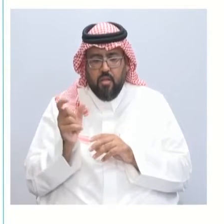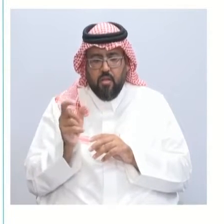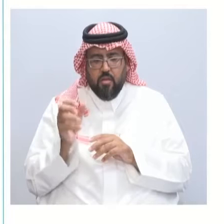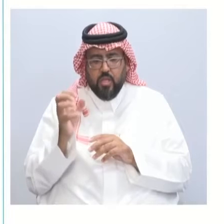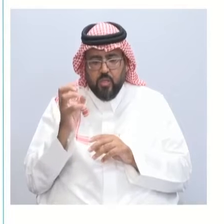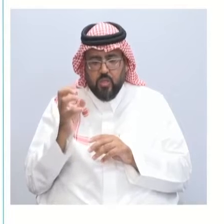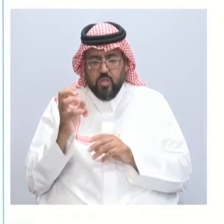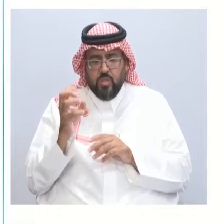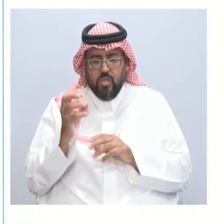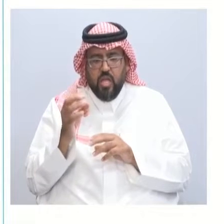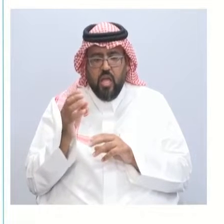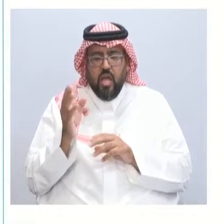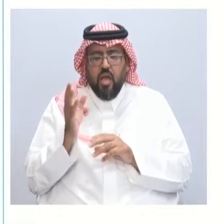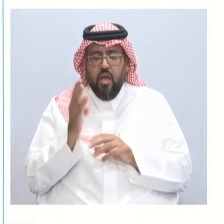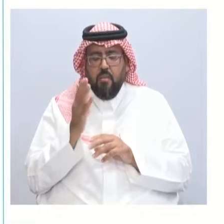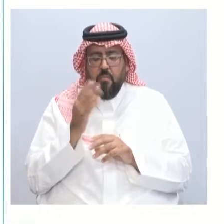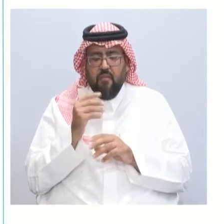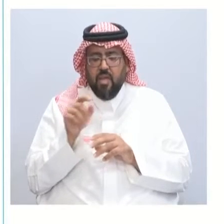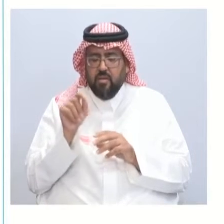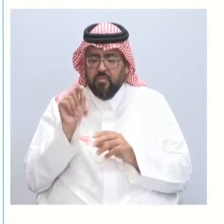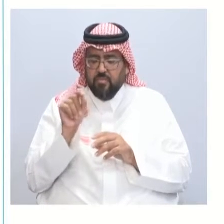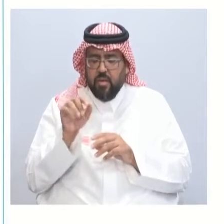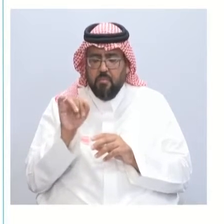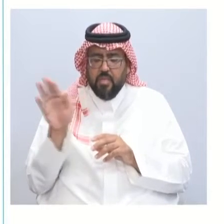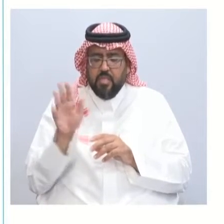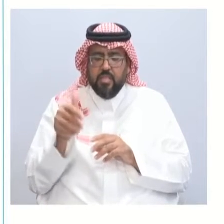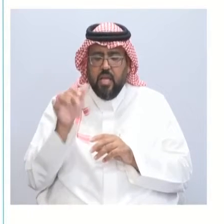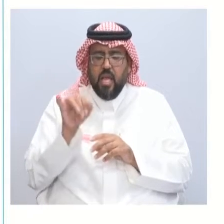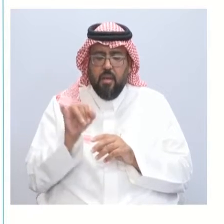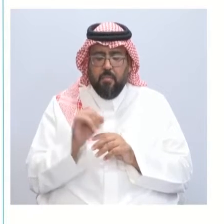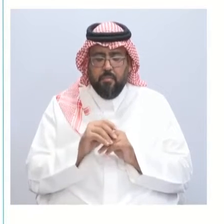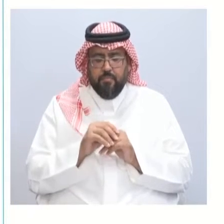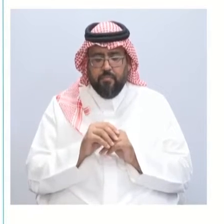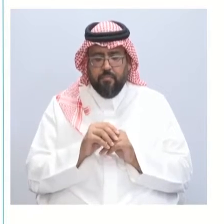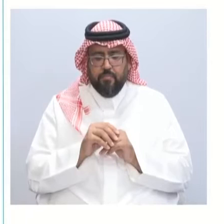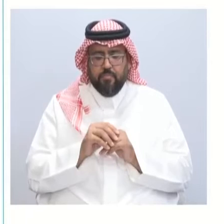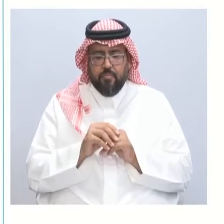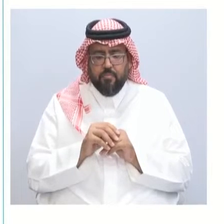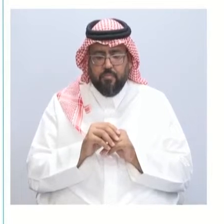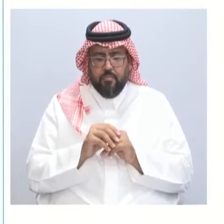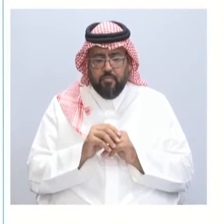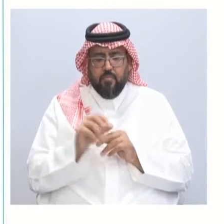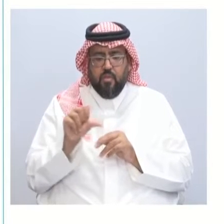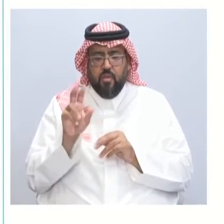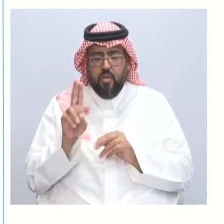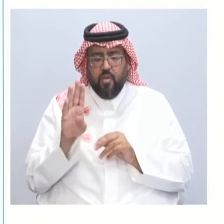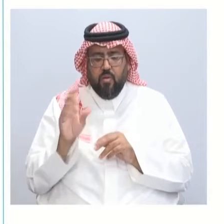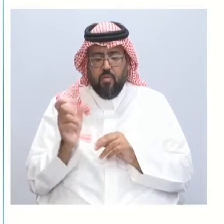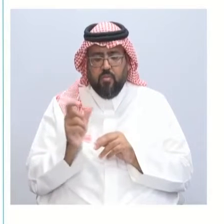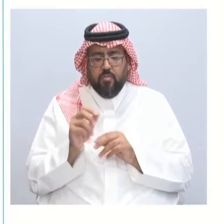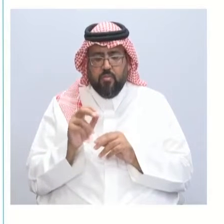الصخور عديمه المسام عديمه المسام وتكون في